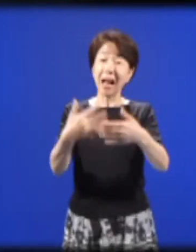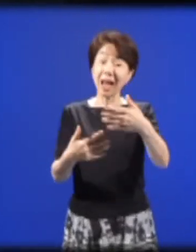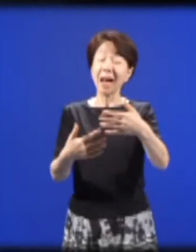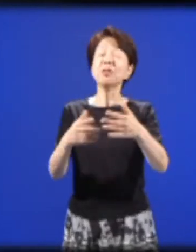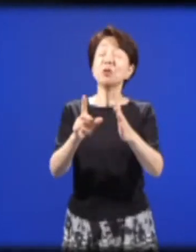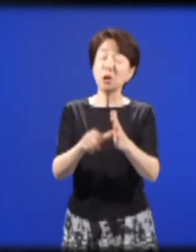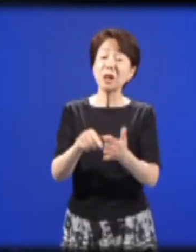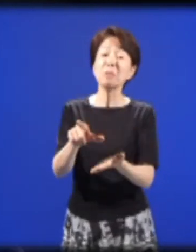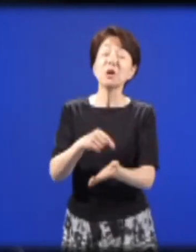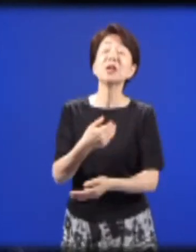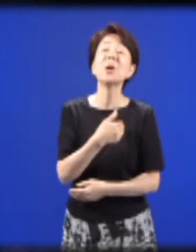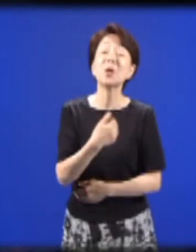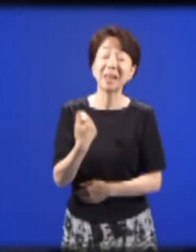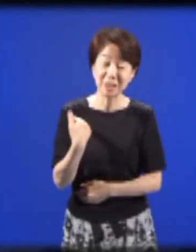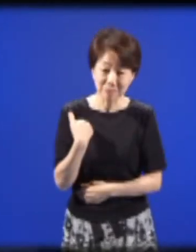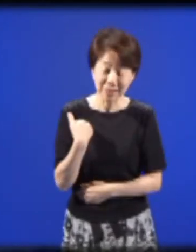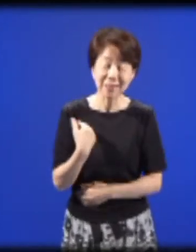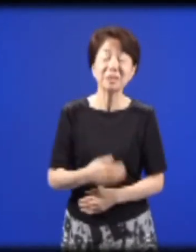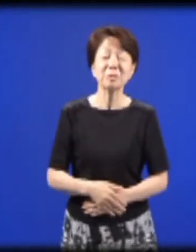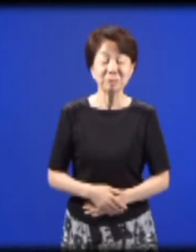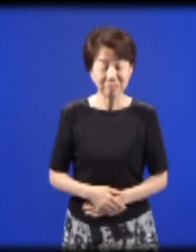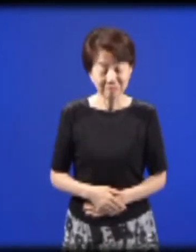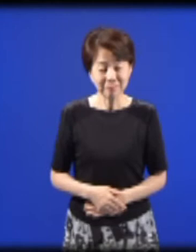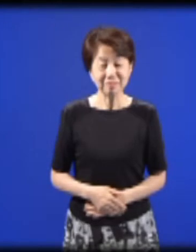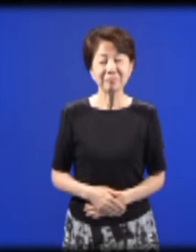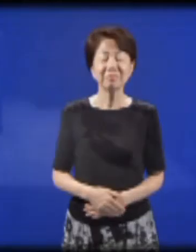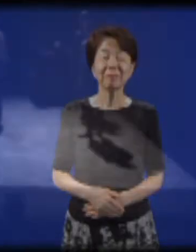映にも使っています。